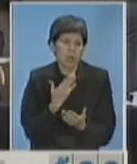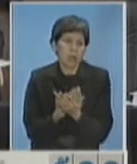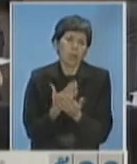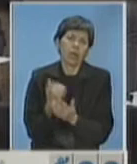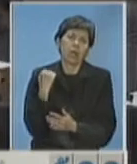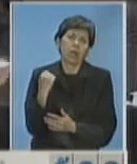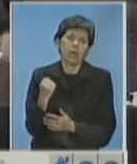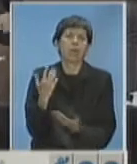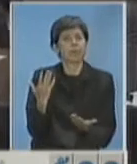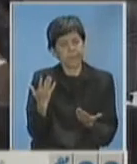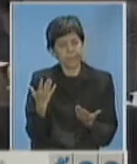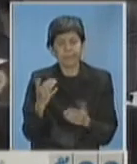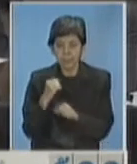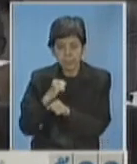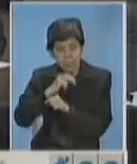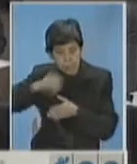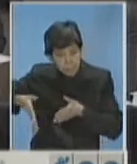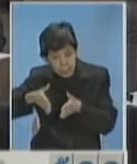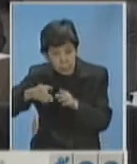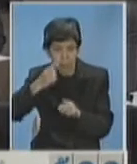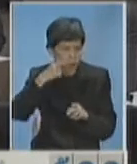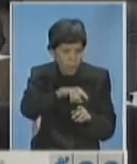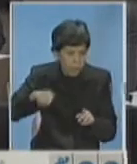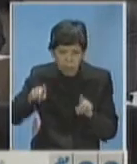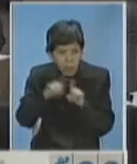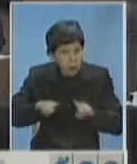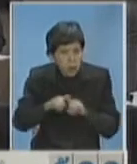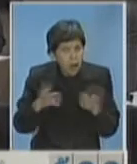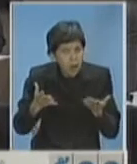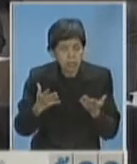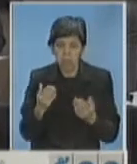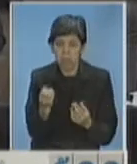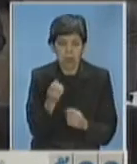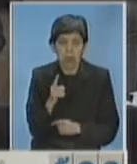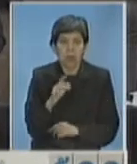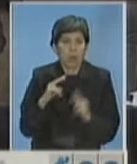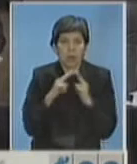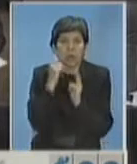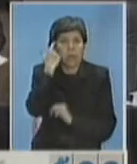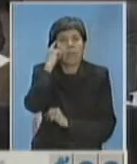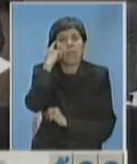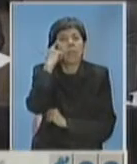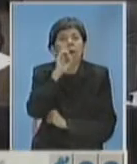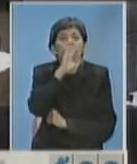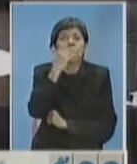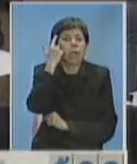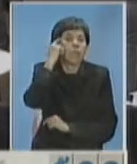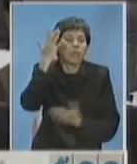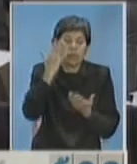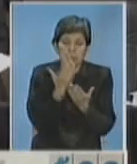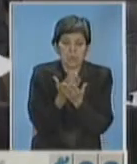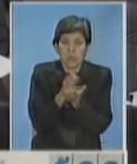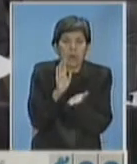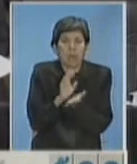มาณฟรีใช่ไหมคะหรือว่าไปทำแหล่งน้ำที่ซ้ำซ้อนกันเนี่ยปรากฏว่าหน่วยงานก็ตอบไม่ได้เพราะว่าเขาก็ไม่รู้ว่าที่อยู่ในงบเ